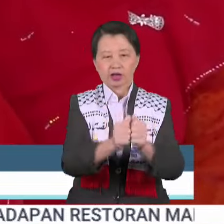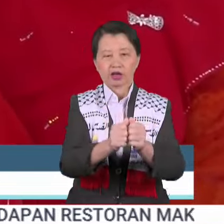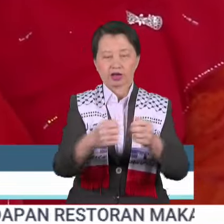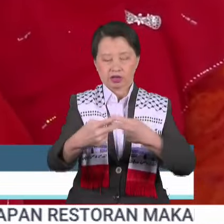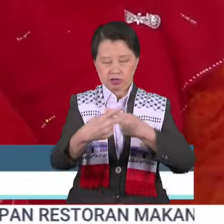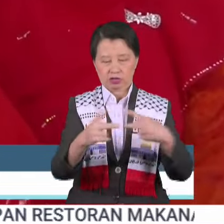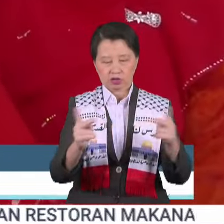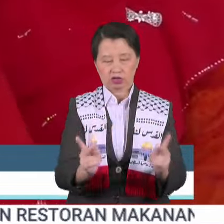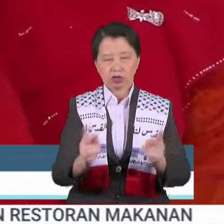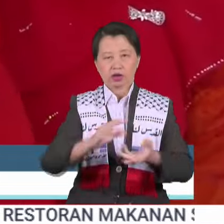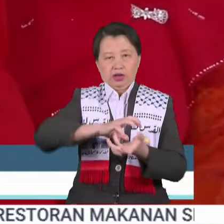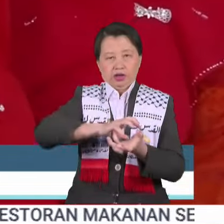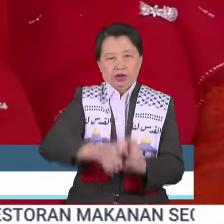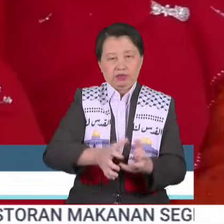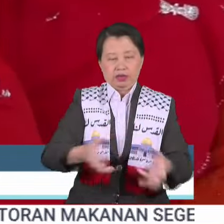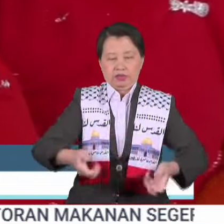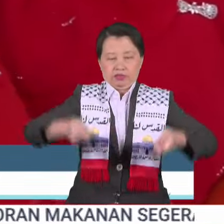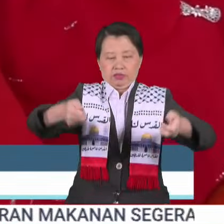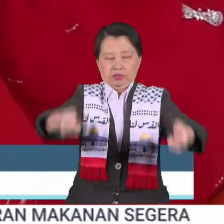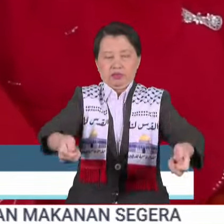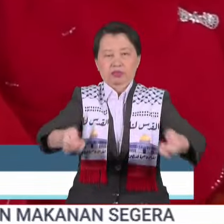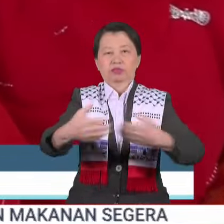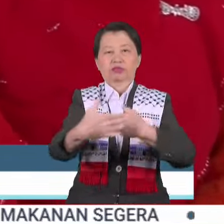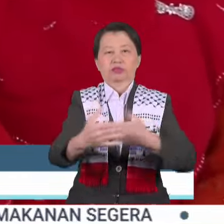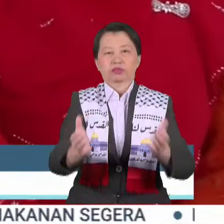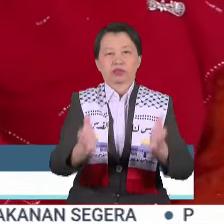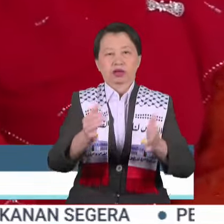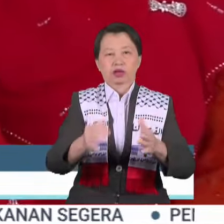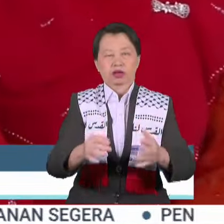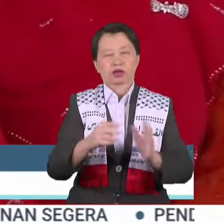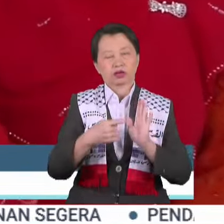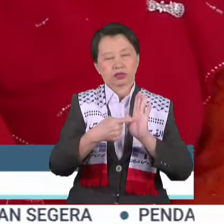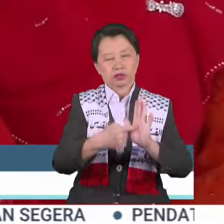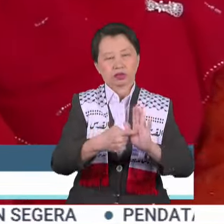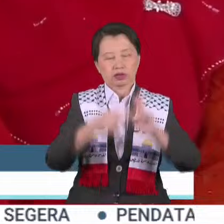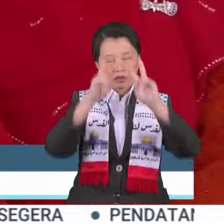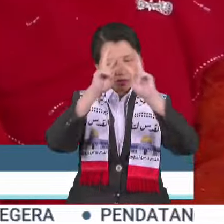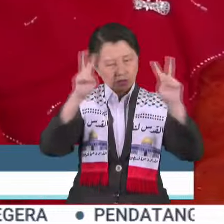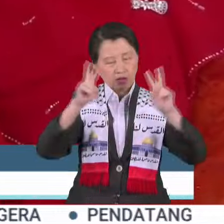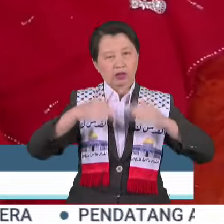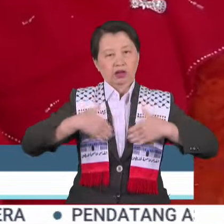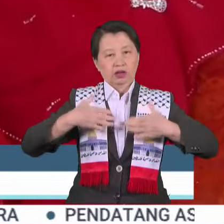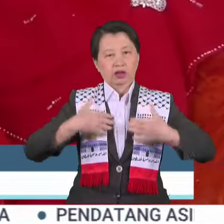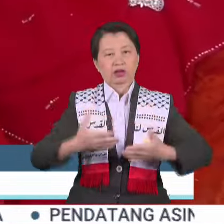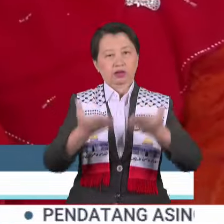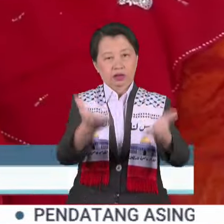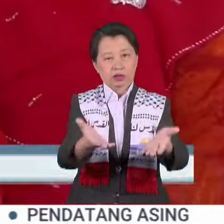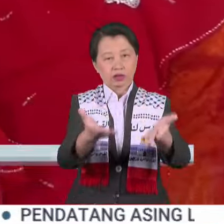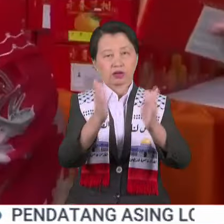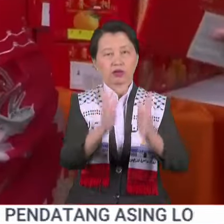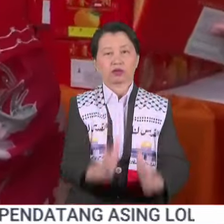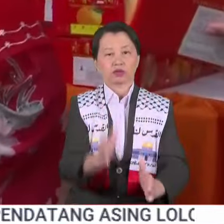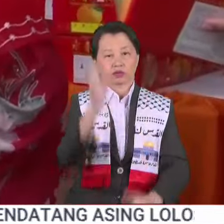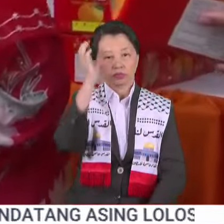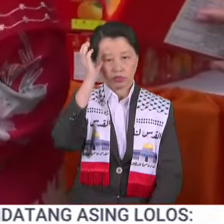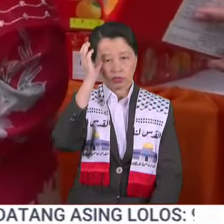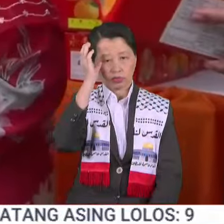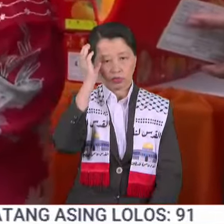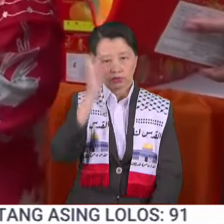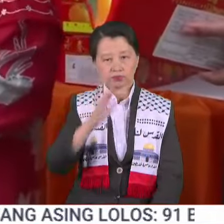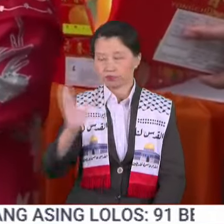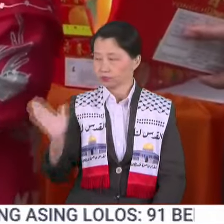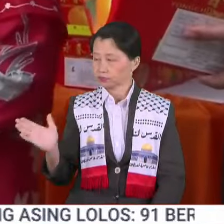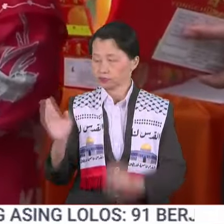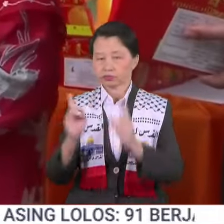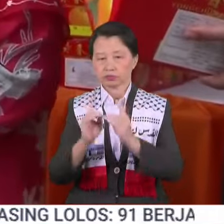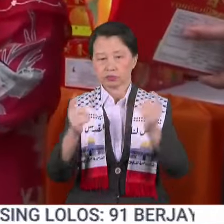sekotak limau yang merupakan simbol ya, simbol keharmonian, kesejahteraan oleh kaum Cina. Beliau